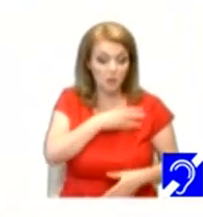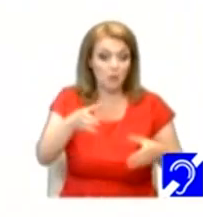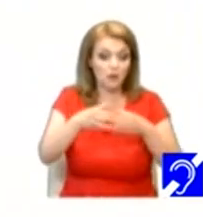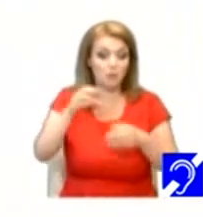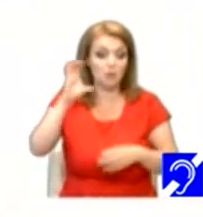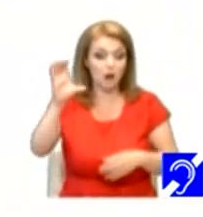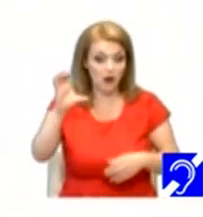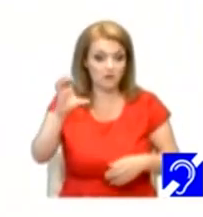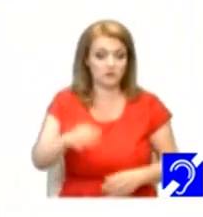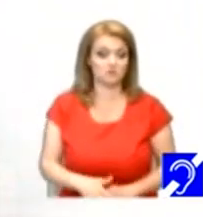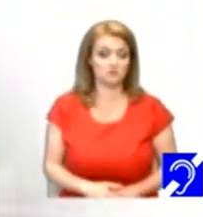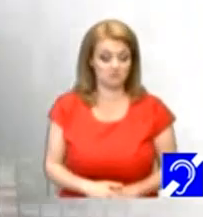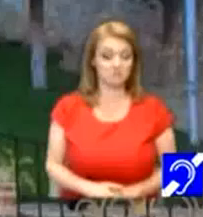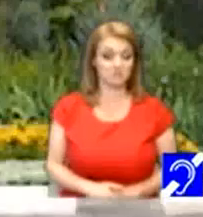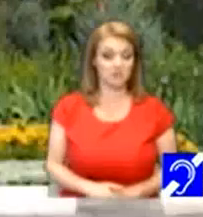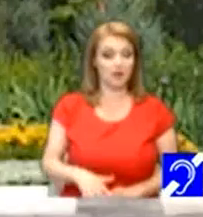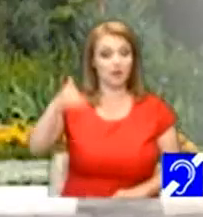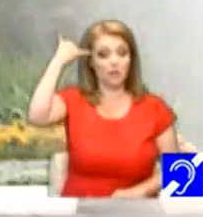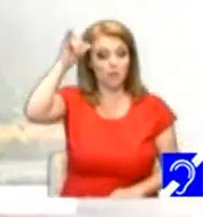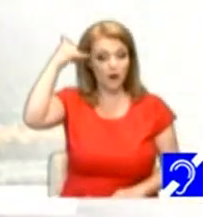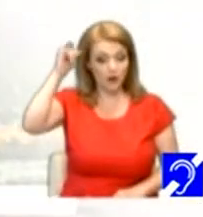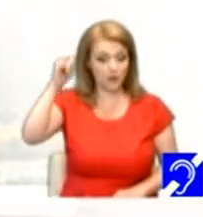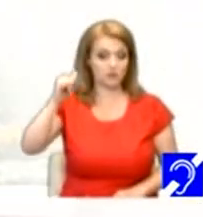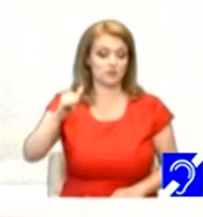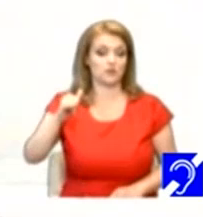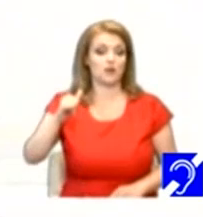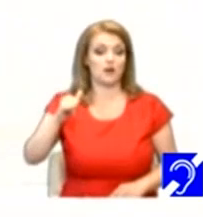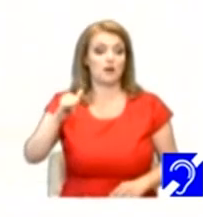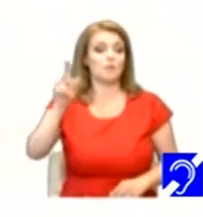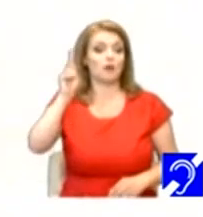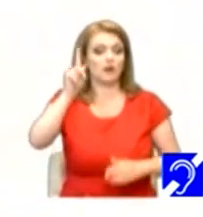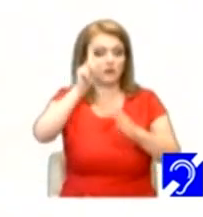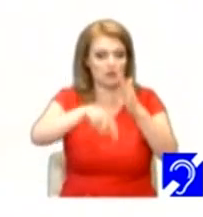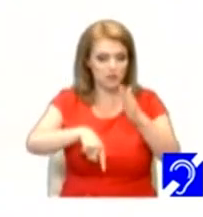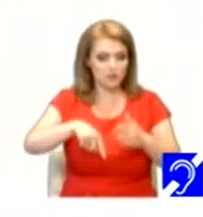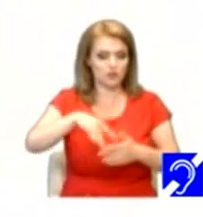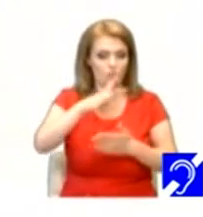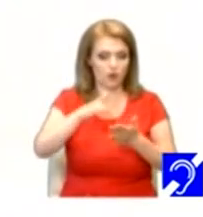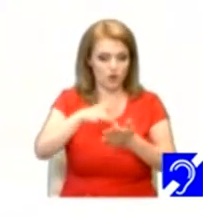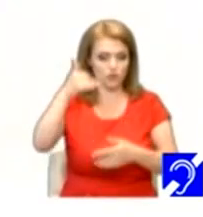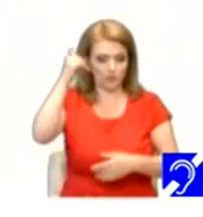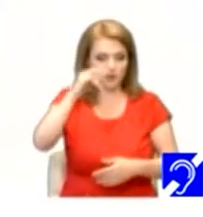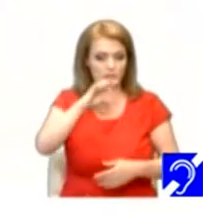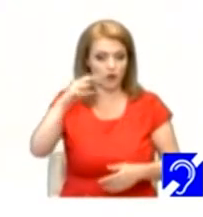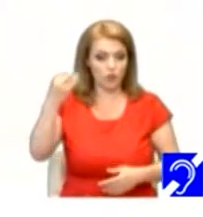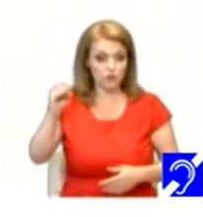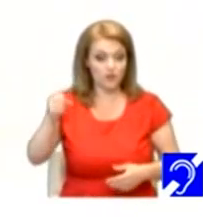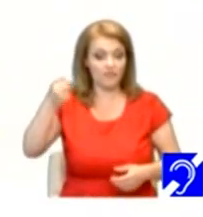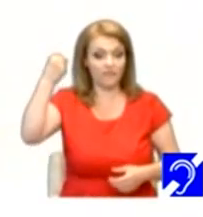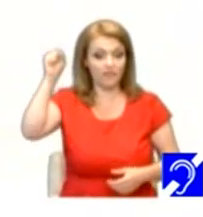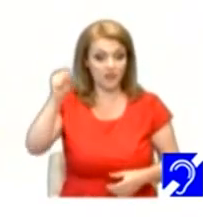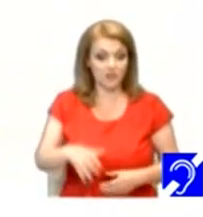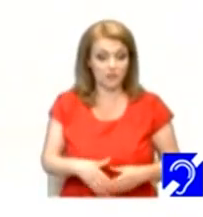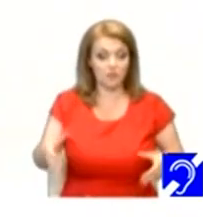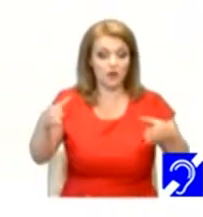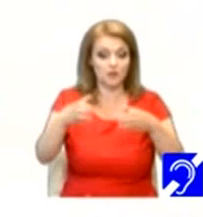46,70% din numărul total de voturi. La Bălți, oraș pe care miza Renato Usatăi, a câștigat Alianța Comuniștilor și Socialiștilor.